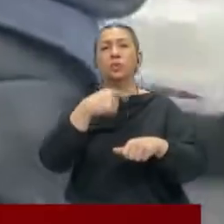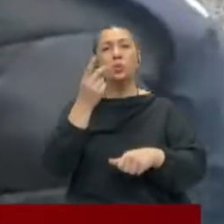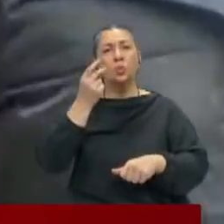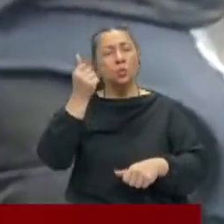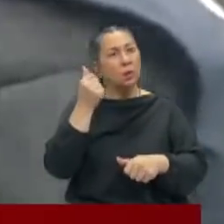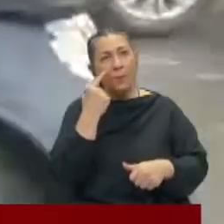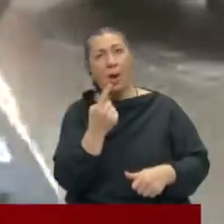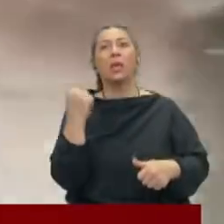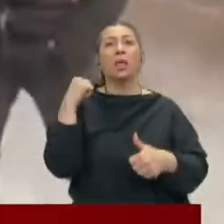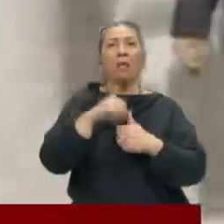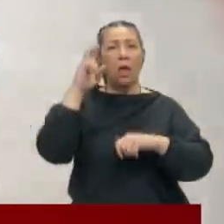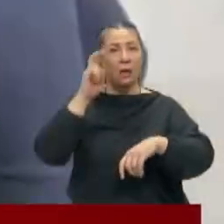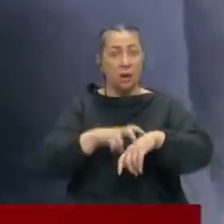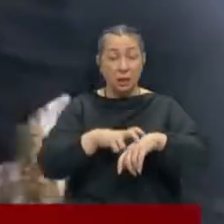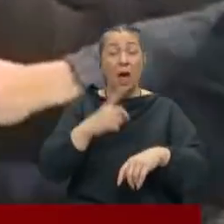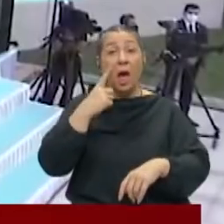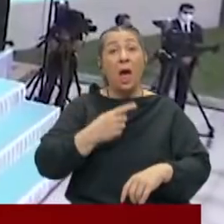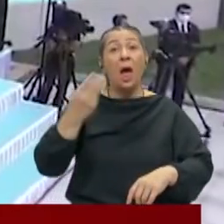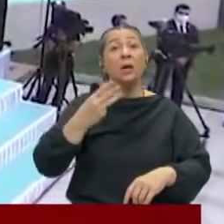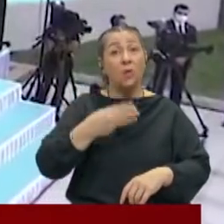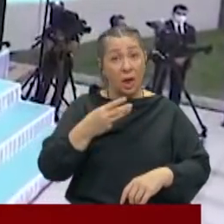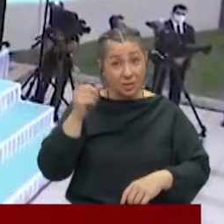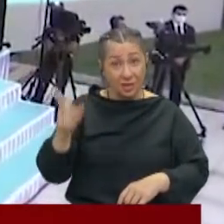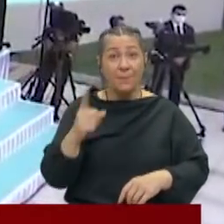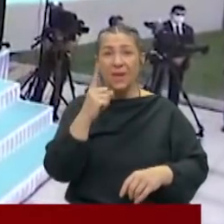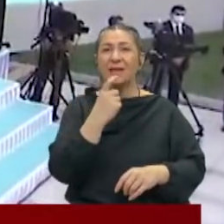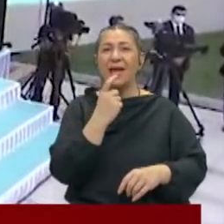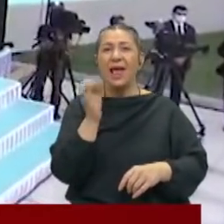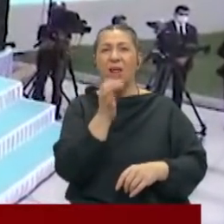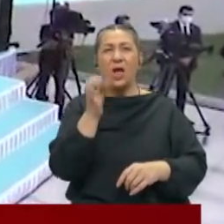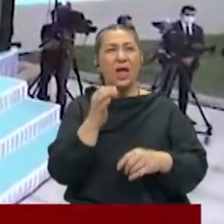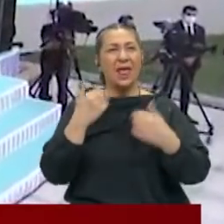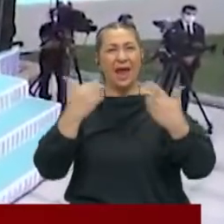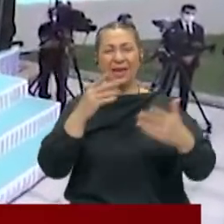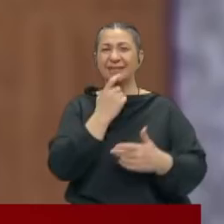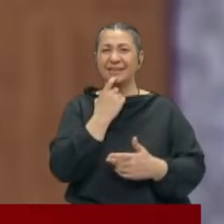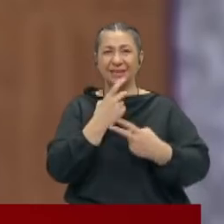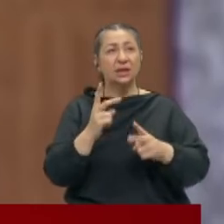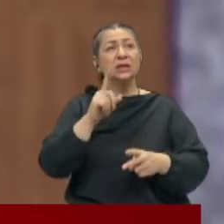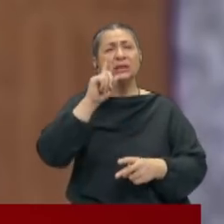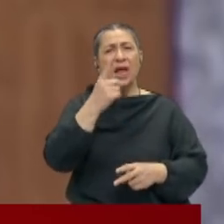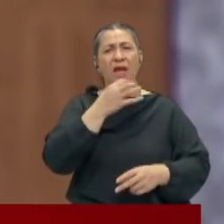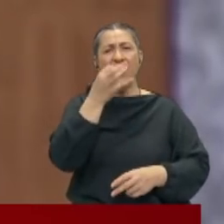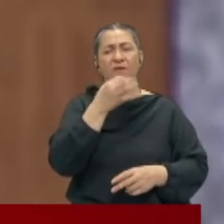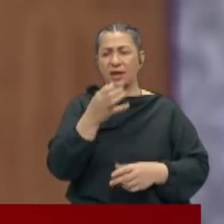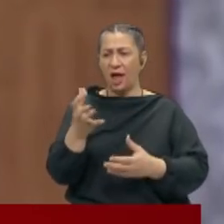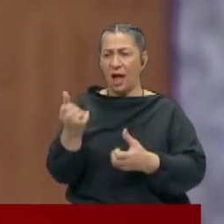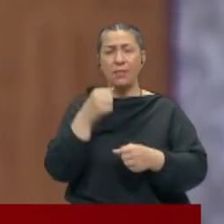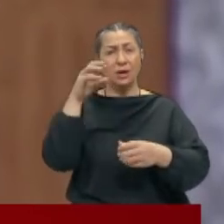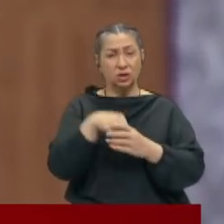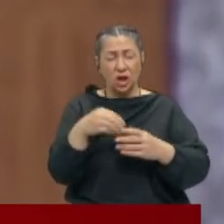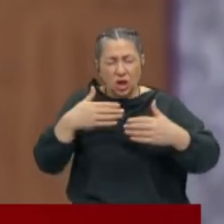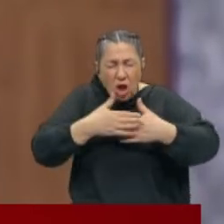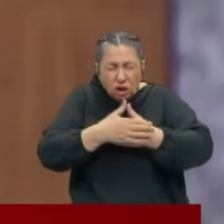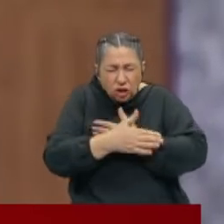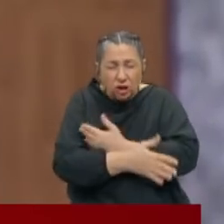uygulamayı yeniden hatırlattı. Erdoğan'ın 1 Eylül'de yargı yılı açılışında yaptığı açıklamayla birlikte. Sırf ifade almak üzere